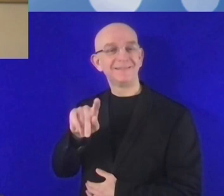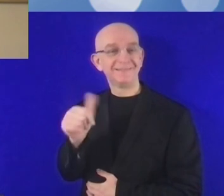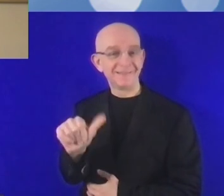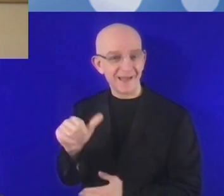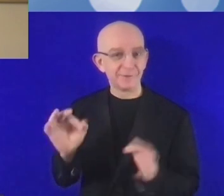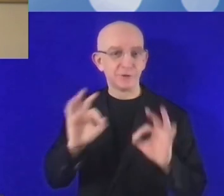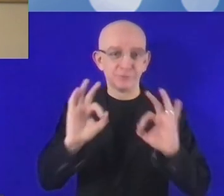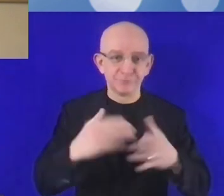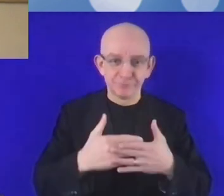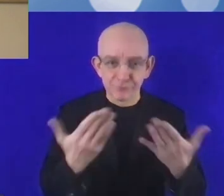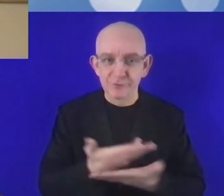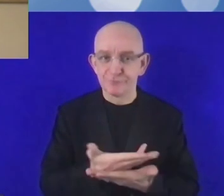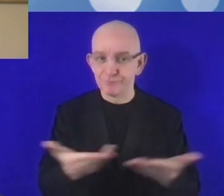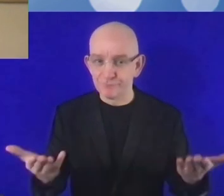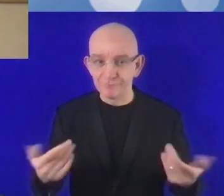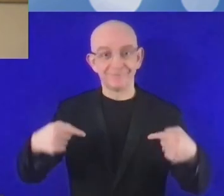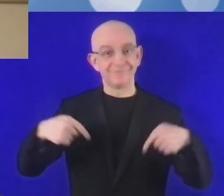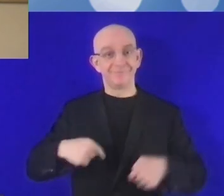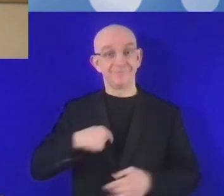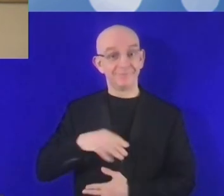祝贺，能参加这次